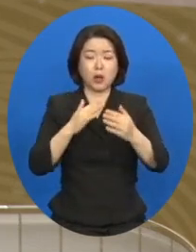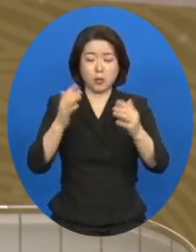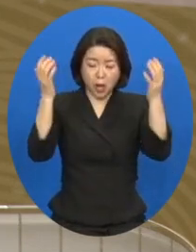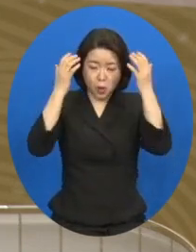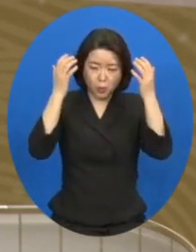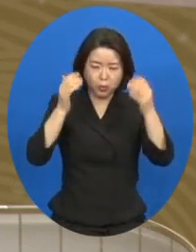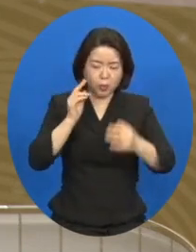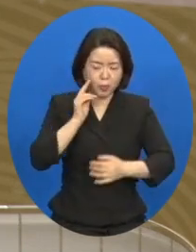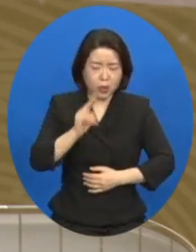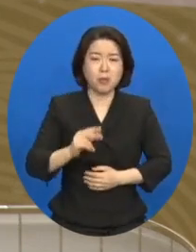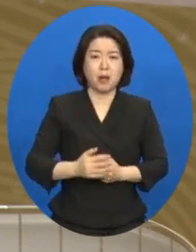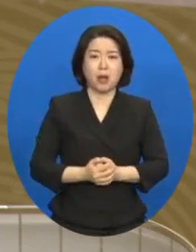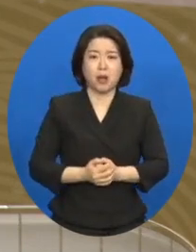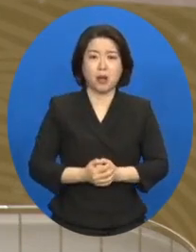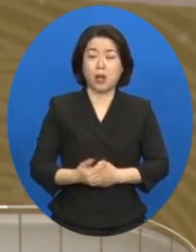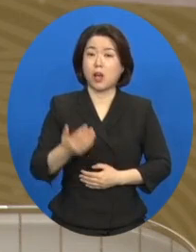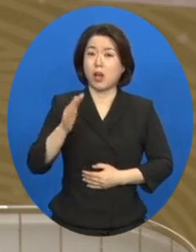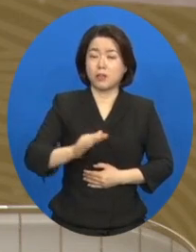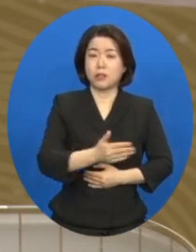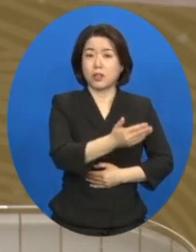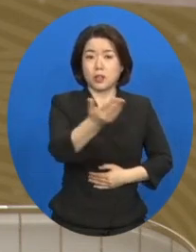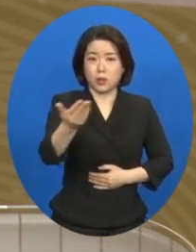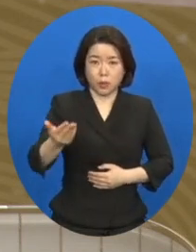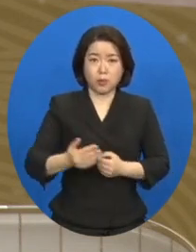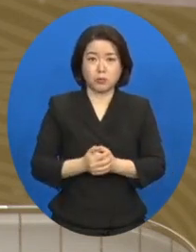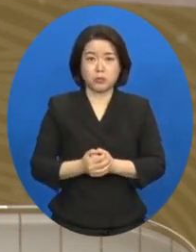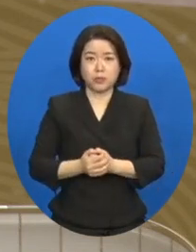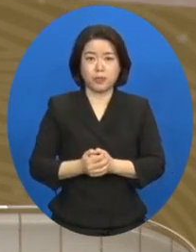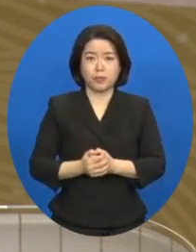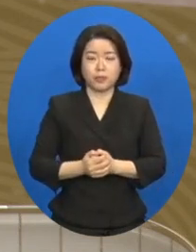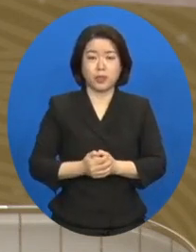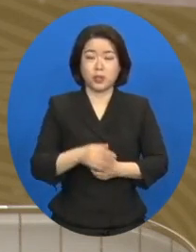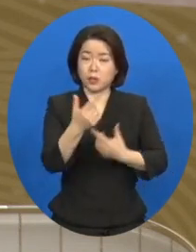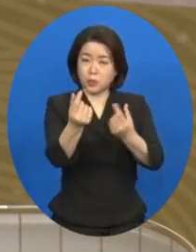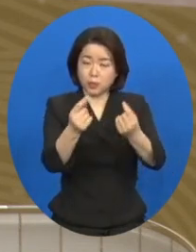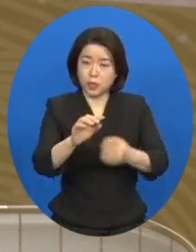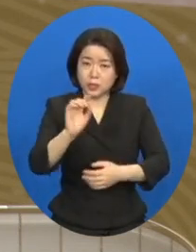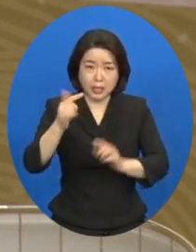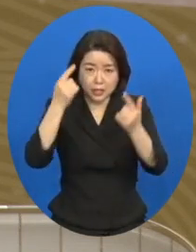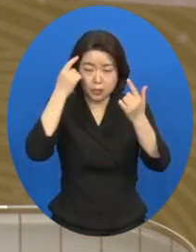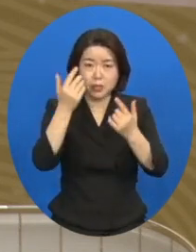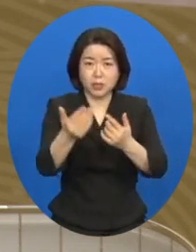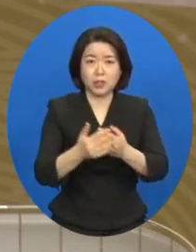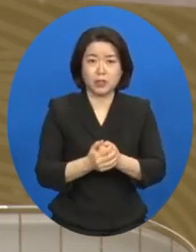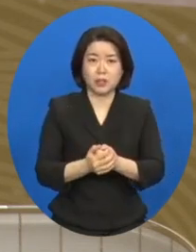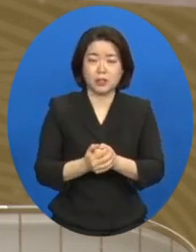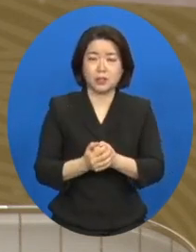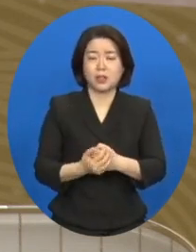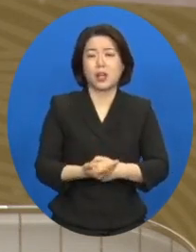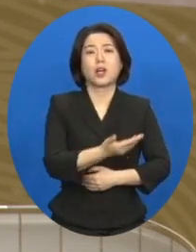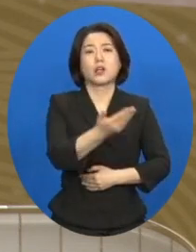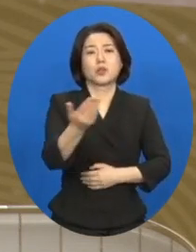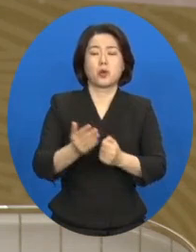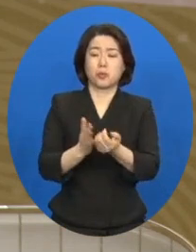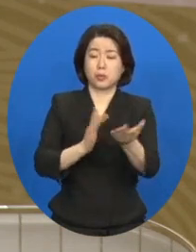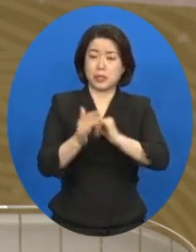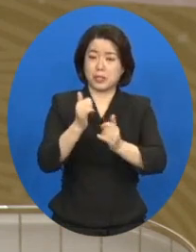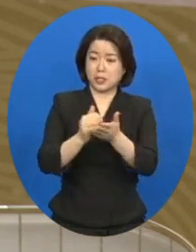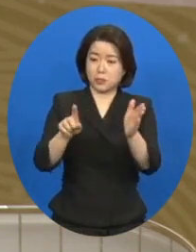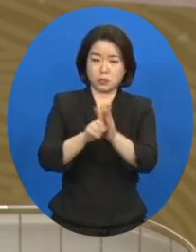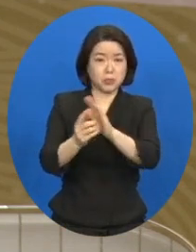정도예요. 그런데 여러분, 여러분이 그렇지 않습니까? 여러분 예수 믿기